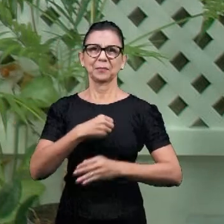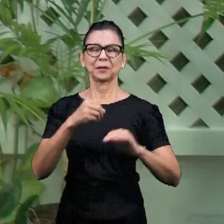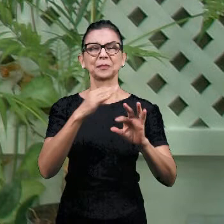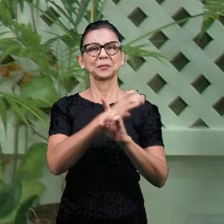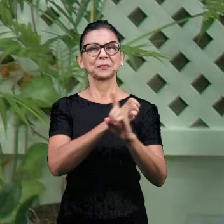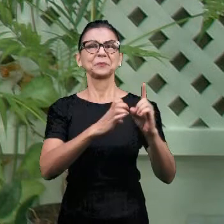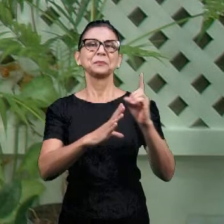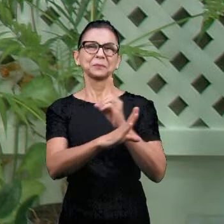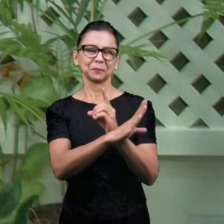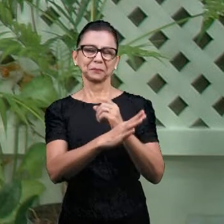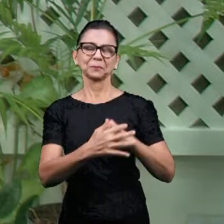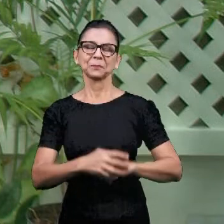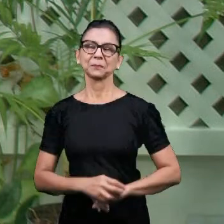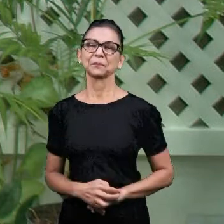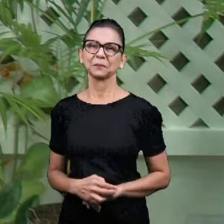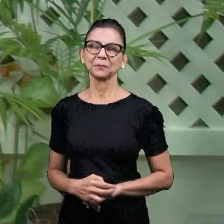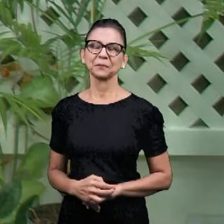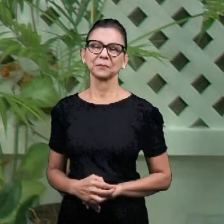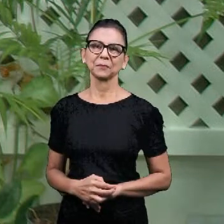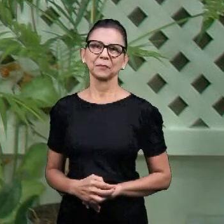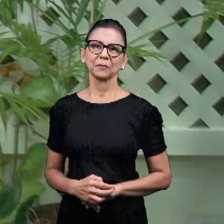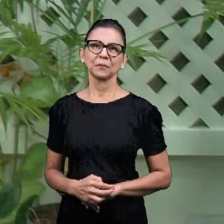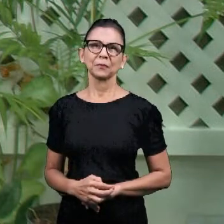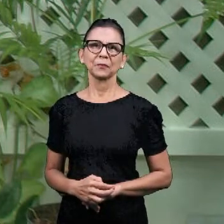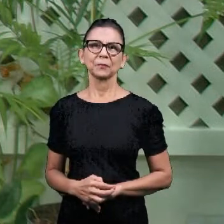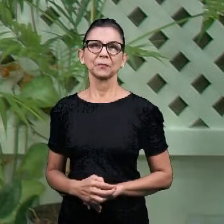à l'école biblique dominicale. Mes frères, maintenant,